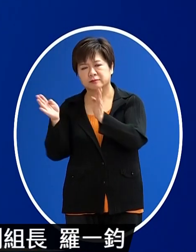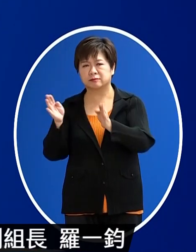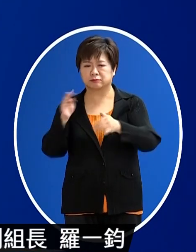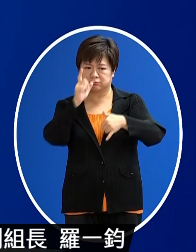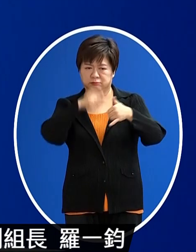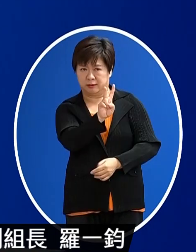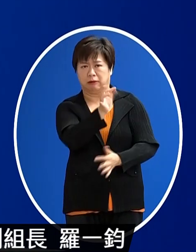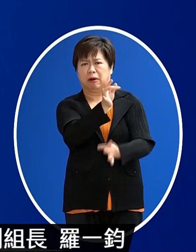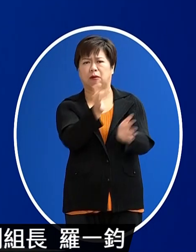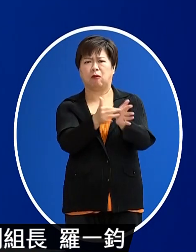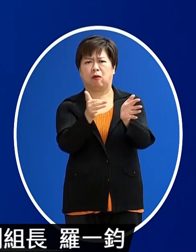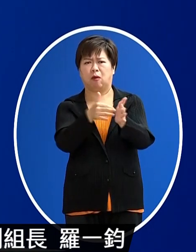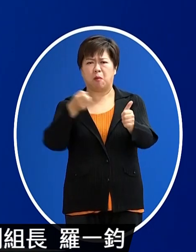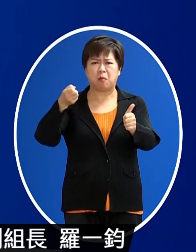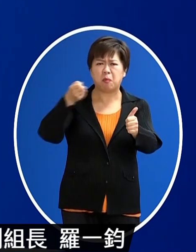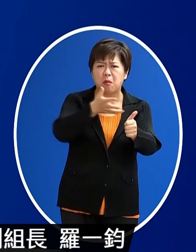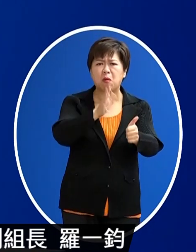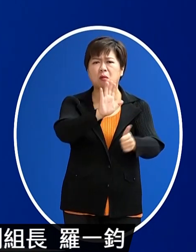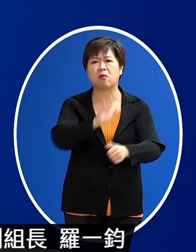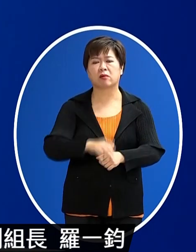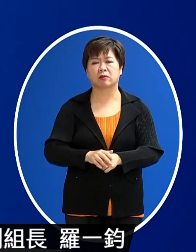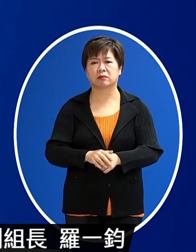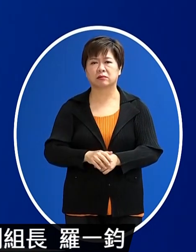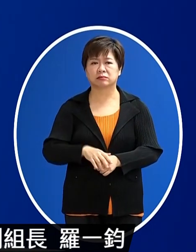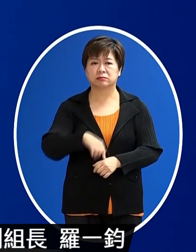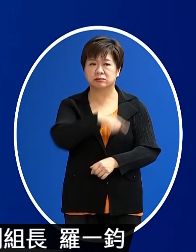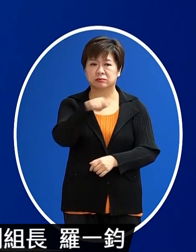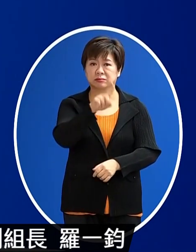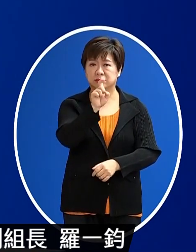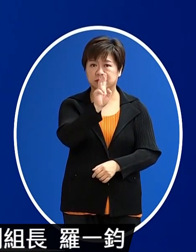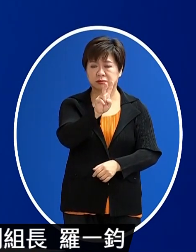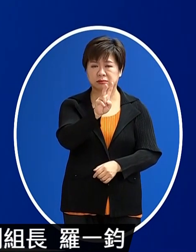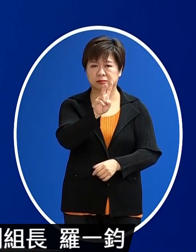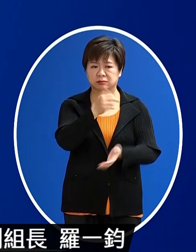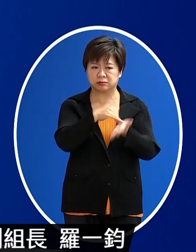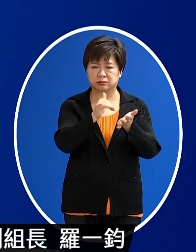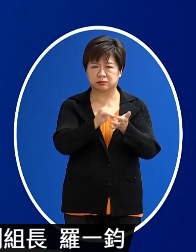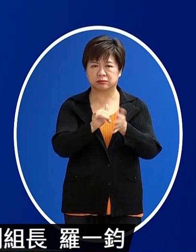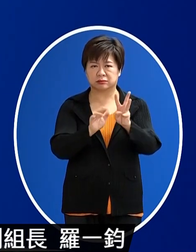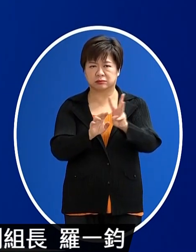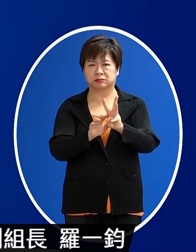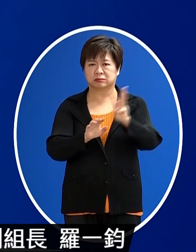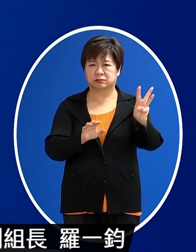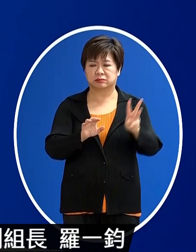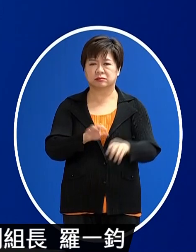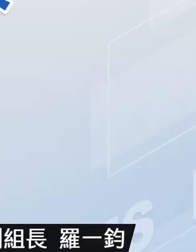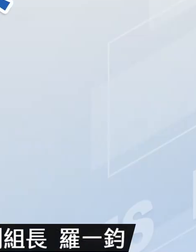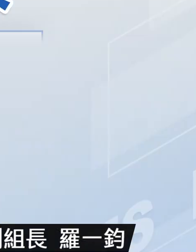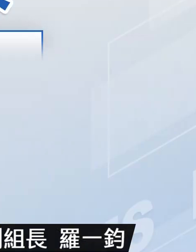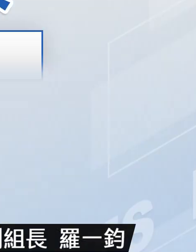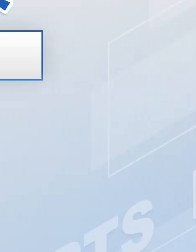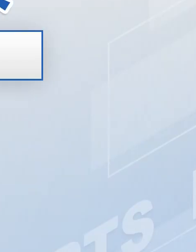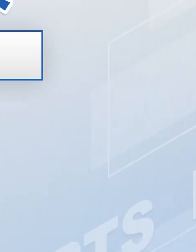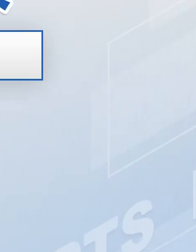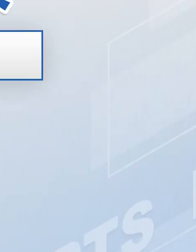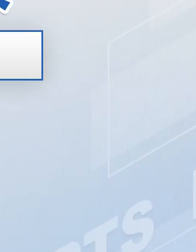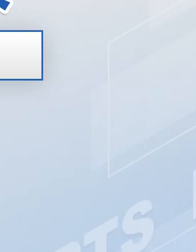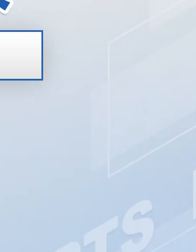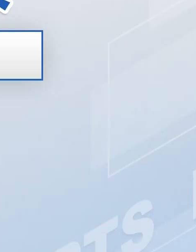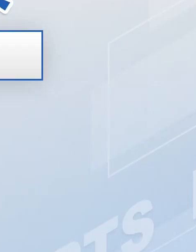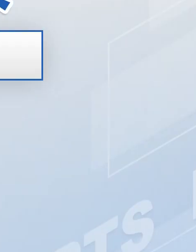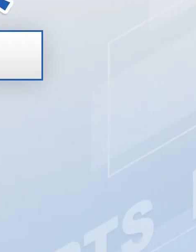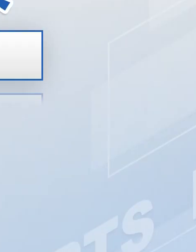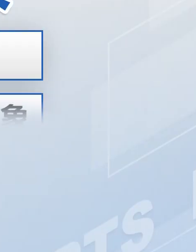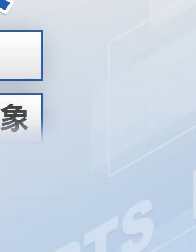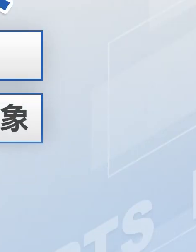状确诊都有。那这12例当中是有3例已经被我们定序出来是 Delta 的病毒。 指挥中心也公布16号